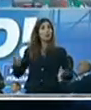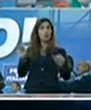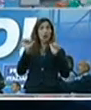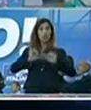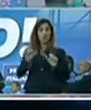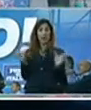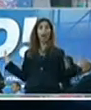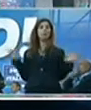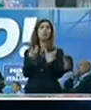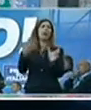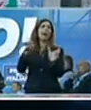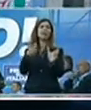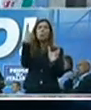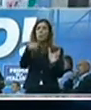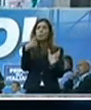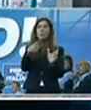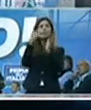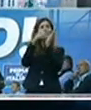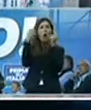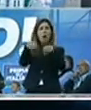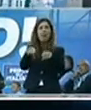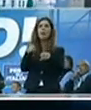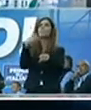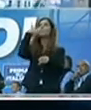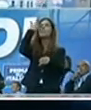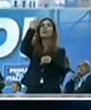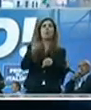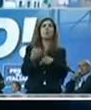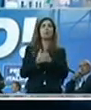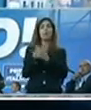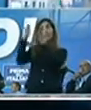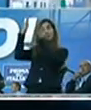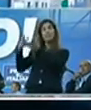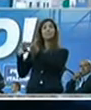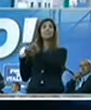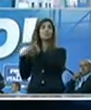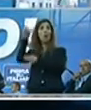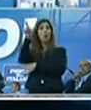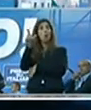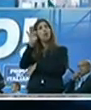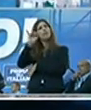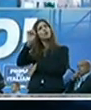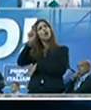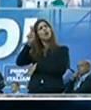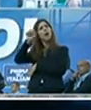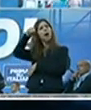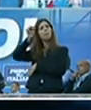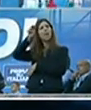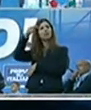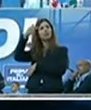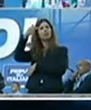che è politicamente rilevante come questione. Salvini sta faticosamente, non sarà semplice, cercando di